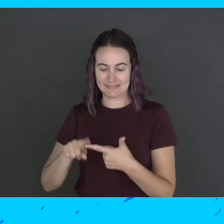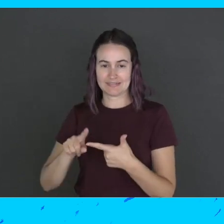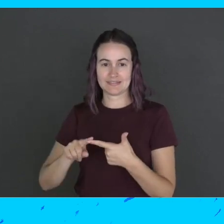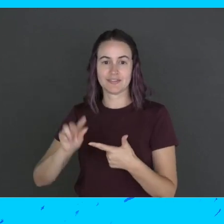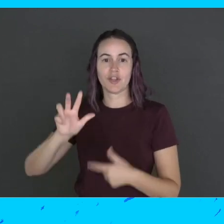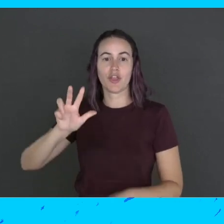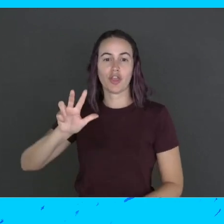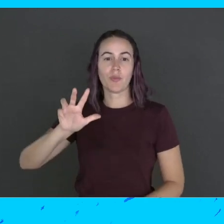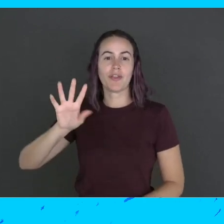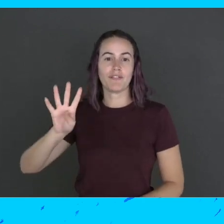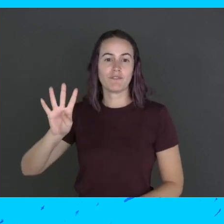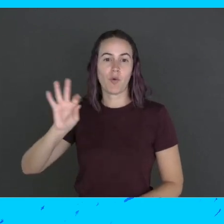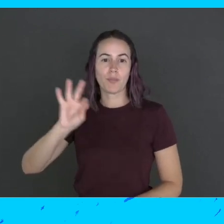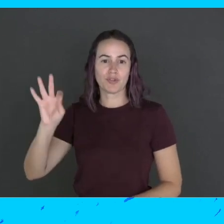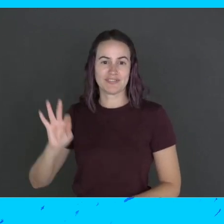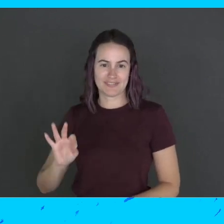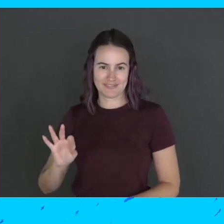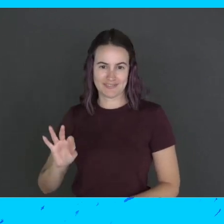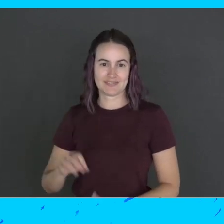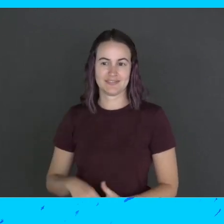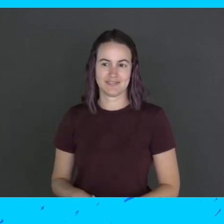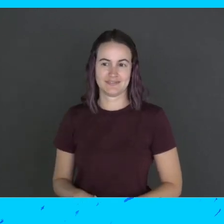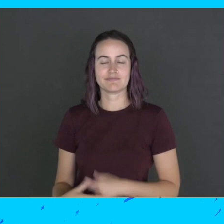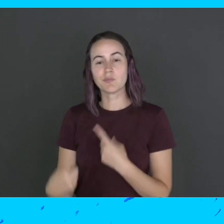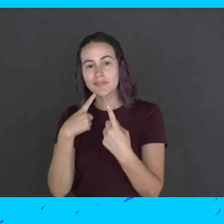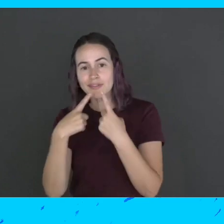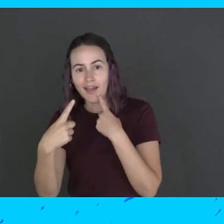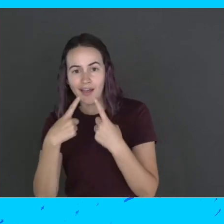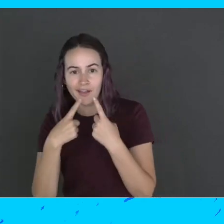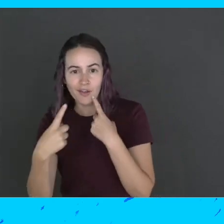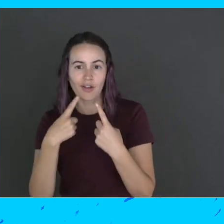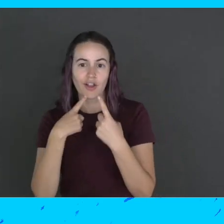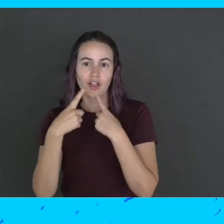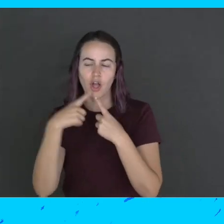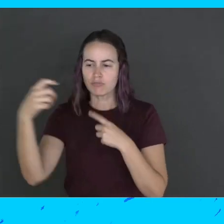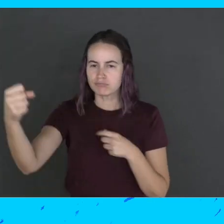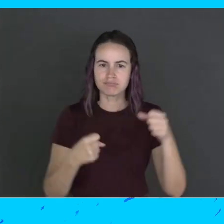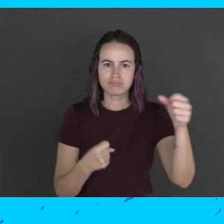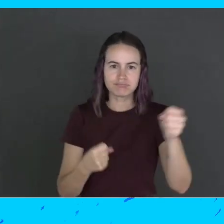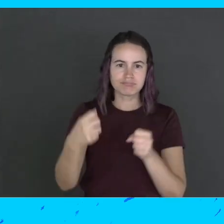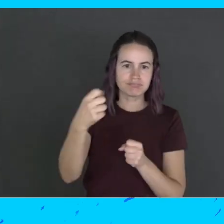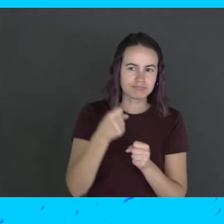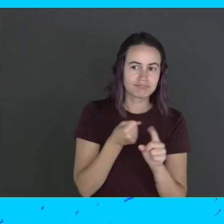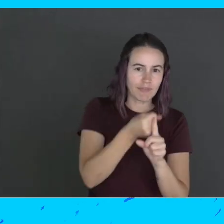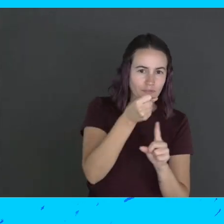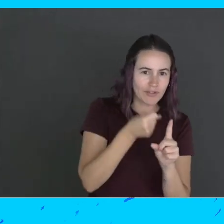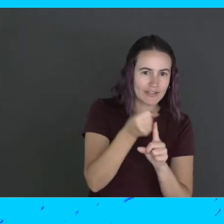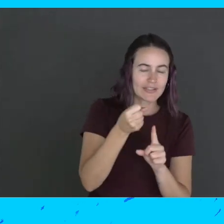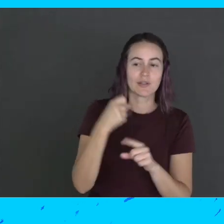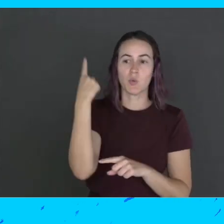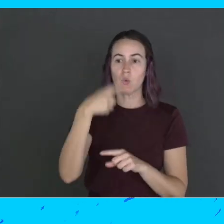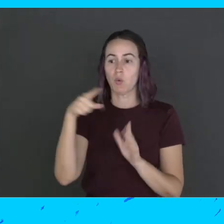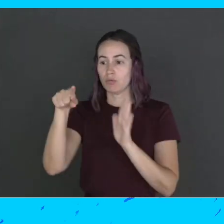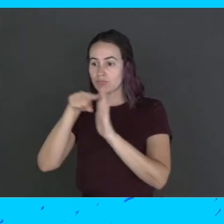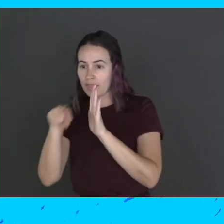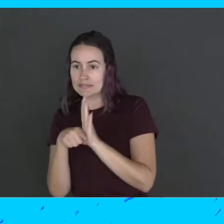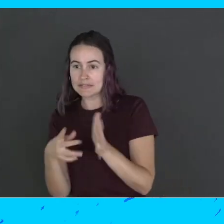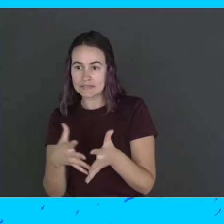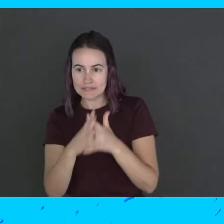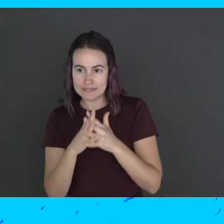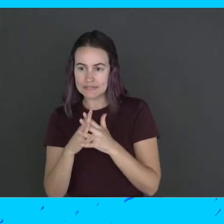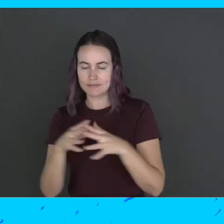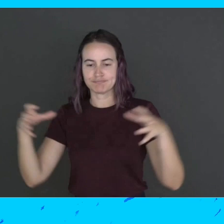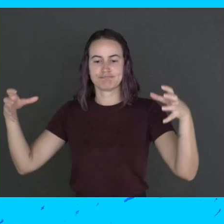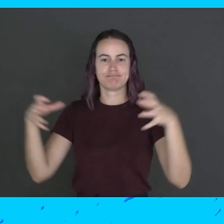24% des dialogues qui puissent regrouper les législateurs, les